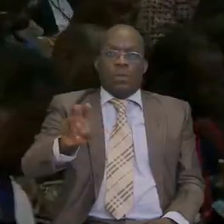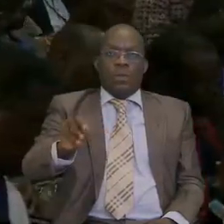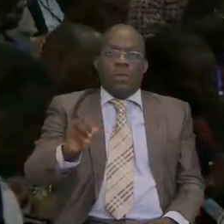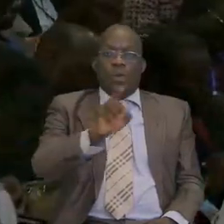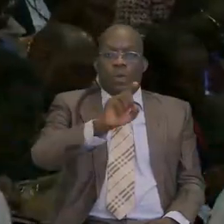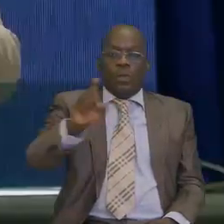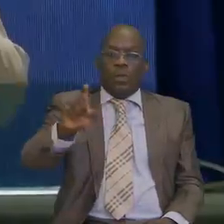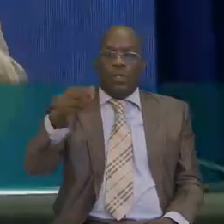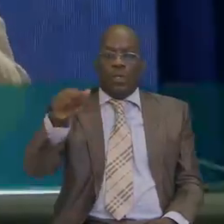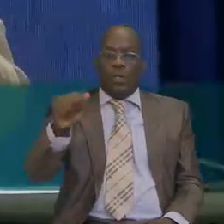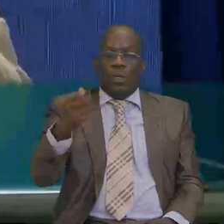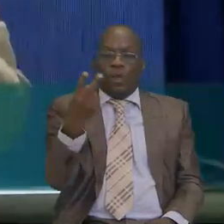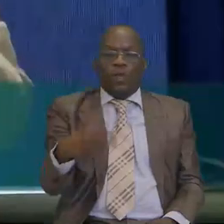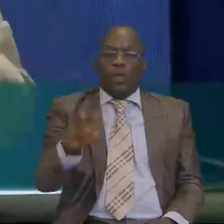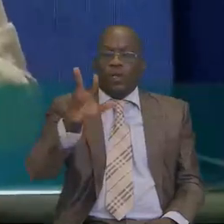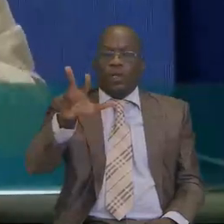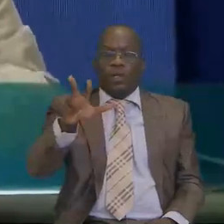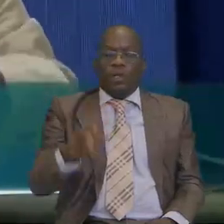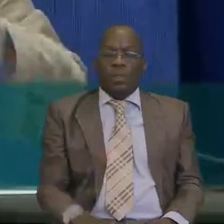Psaume 110.